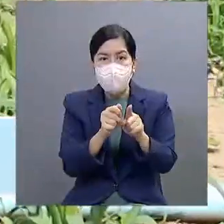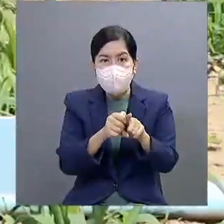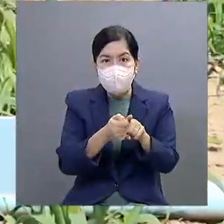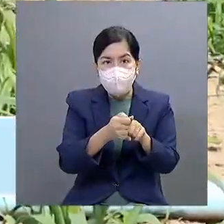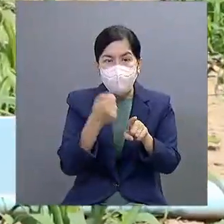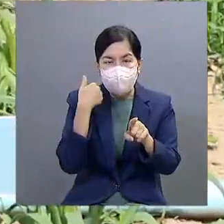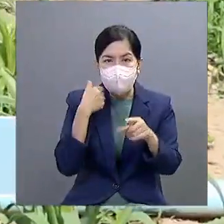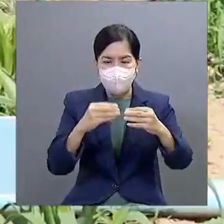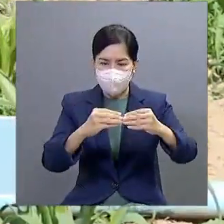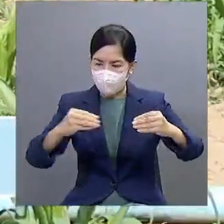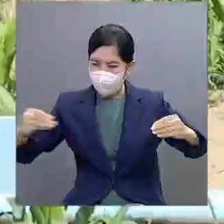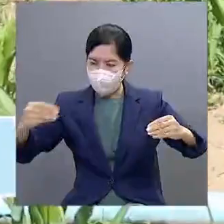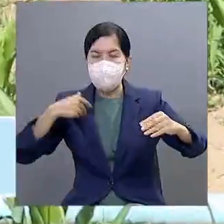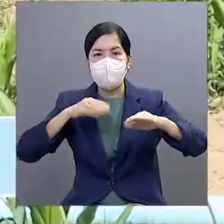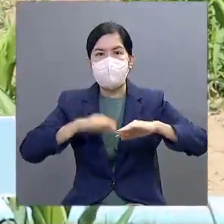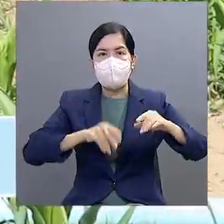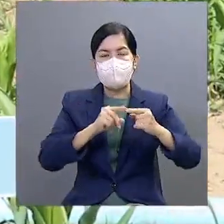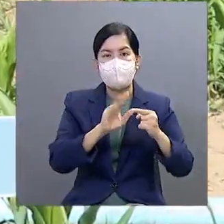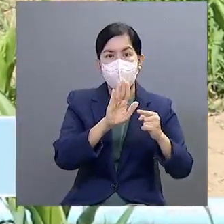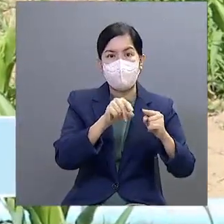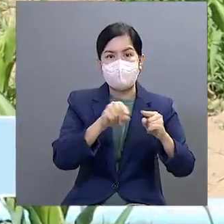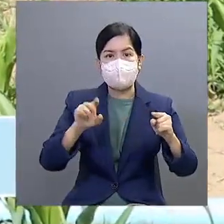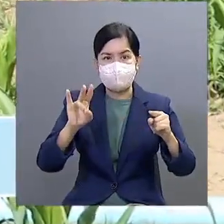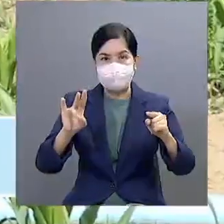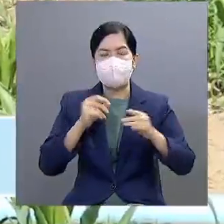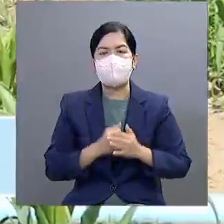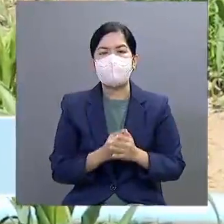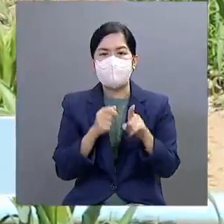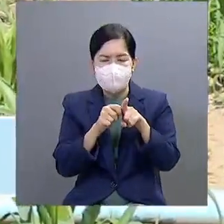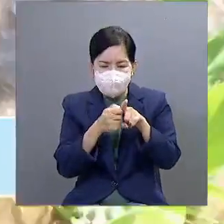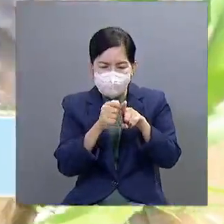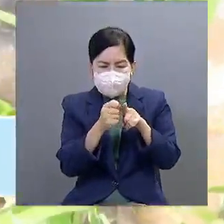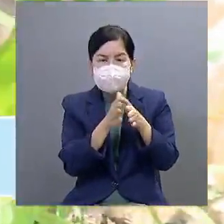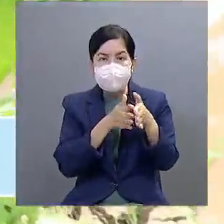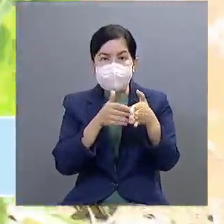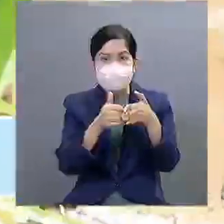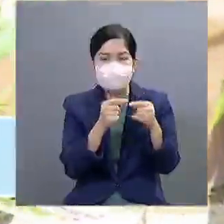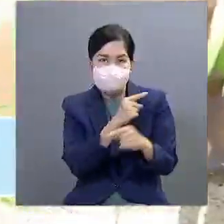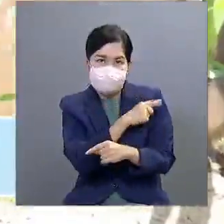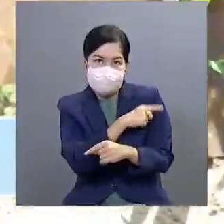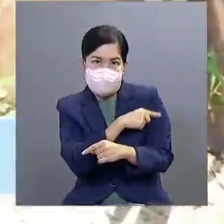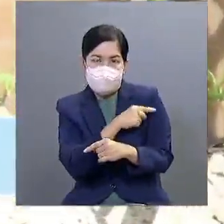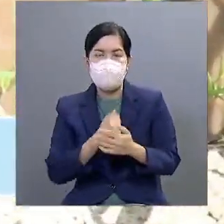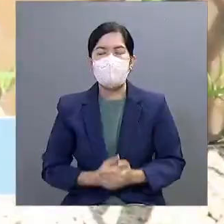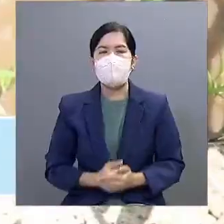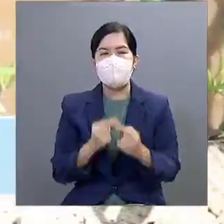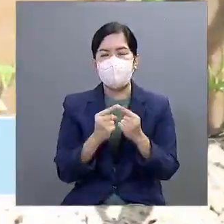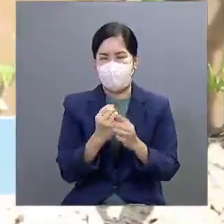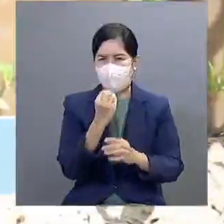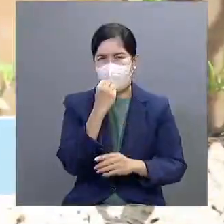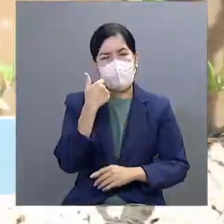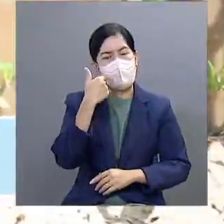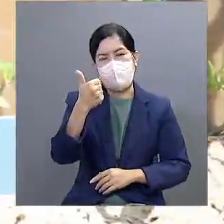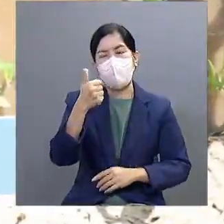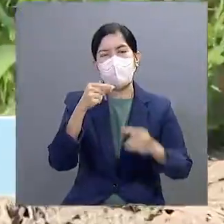ะอยู่ที่ประมาณ 5-7 นิ้วชมพู่เมล็ดสีขาวเรียงกันเหมือนฟันของผมนี่แหละครับเป็น8แถวรสชาติหวานเหนียวนุ่มไม่ติ